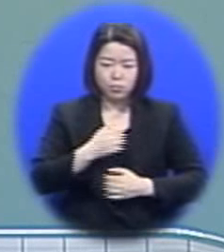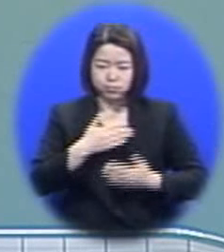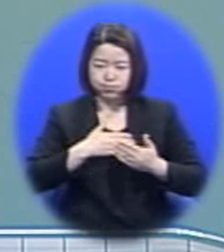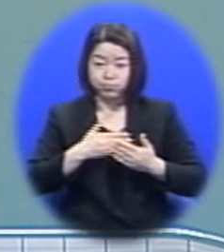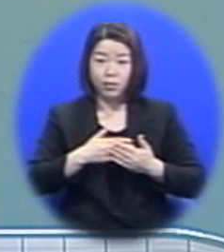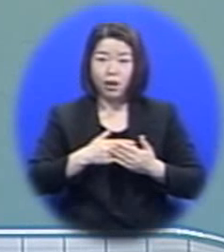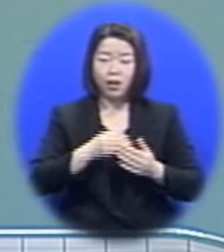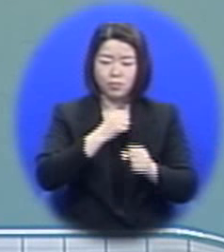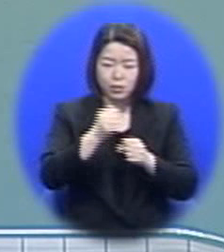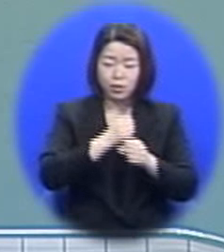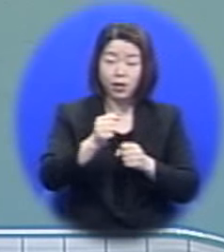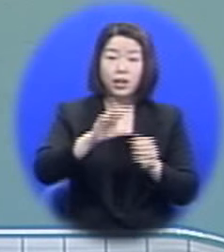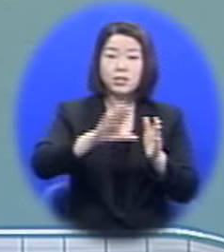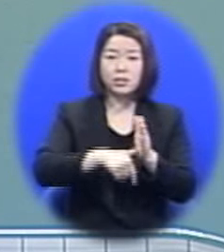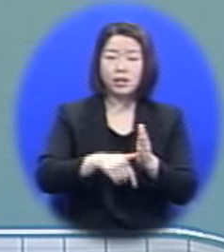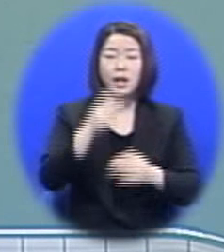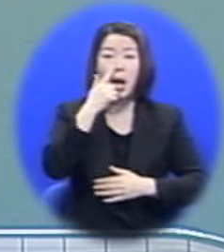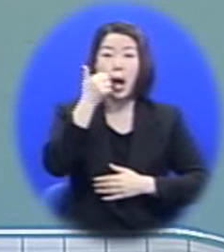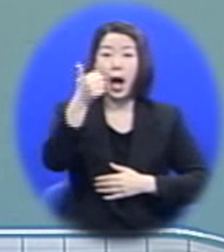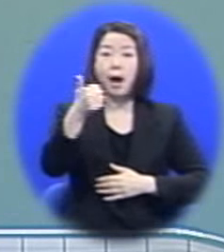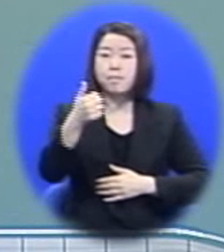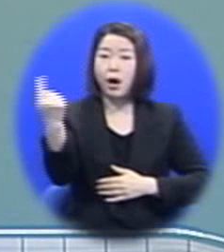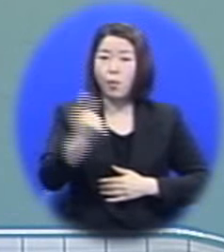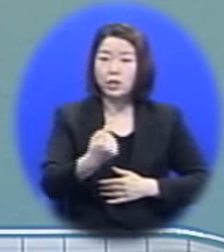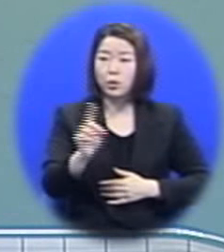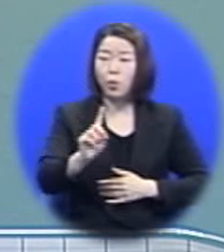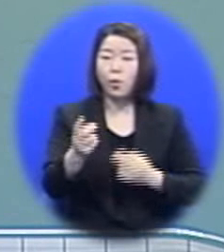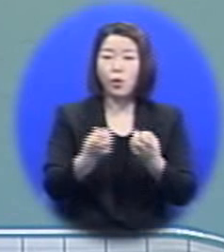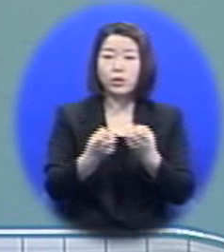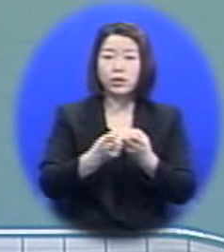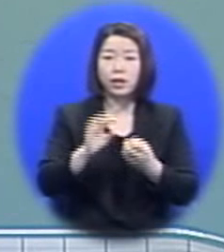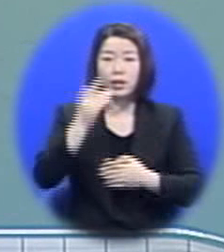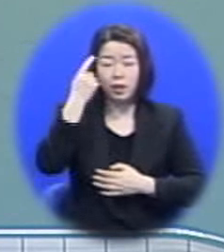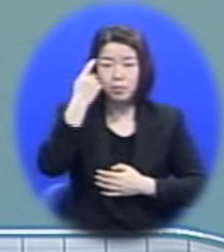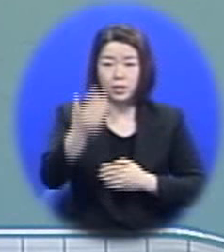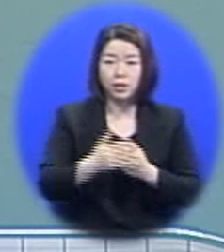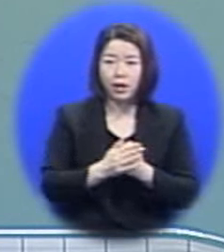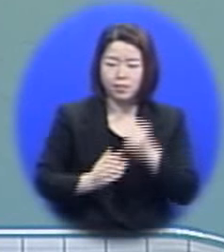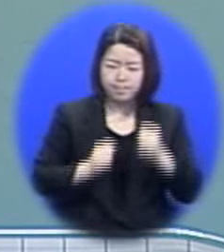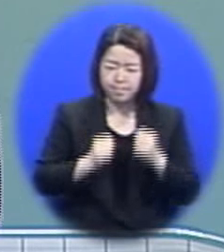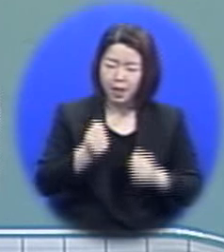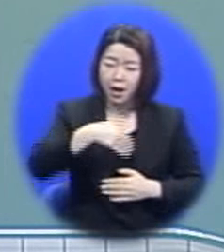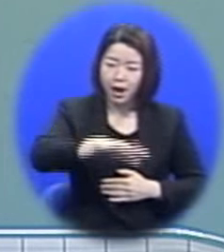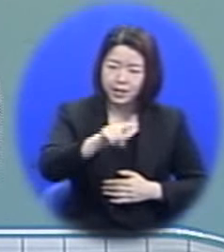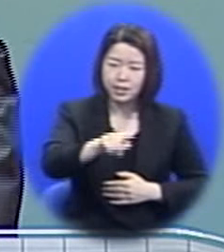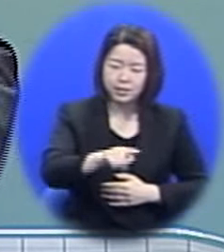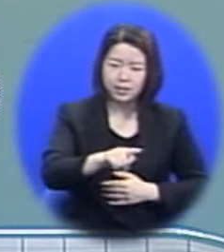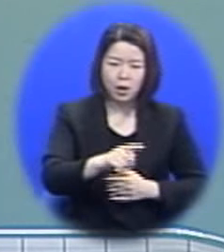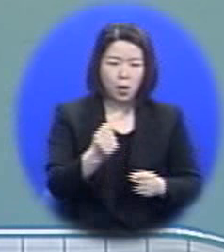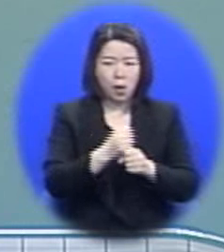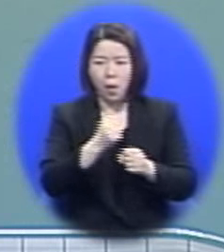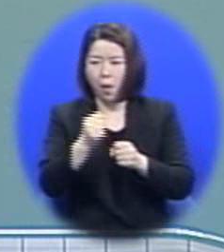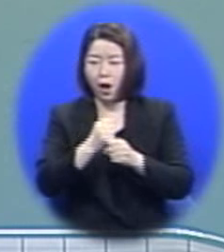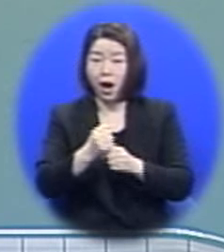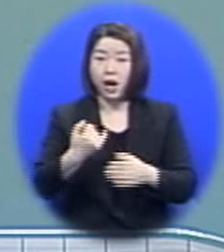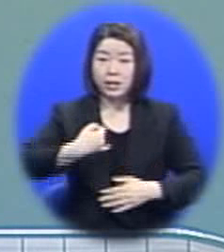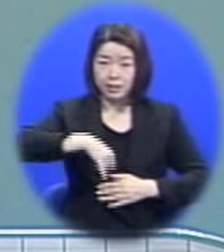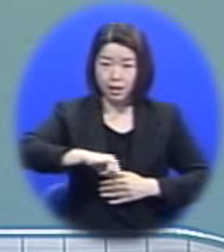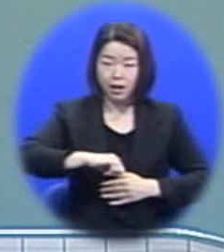있으면 아버지가 어떻게 하지요? 달려가서 그 쩔쩔매는 딸을 자기 뒤에